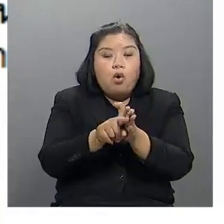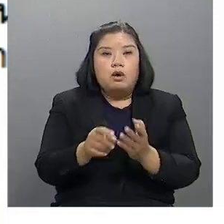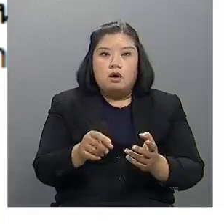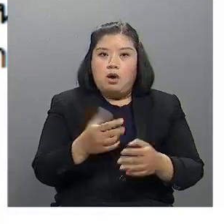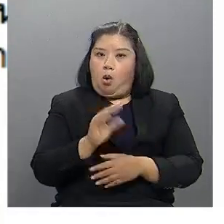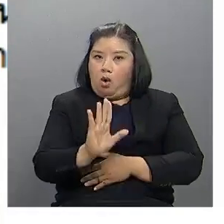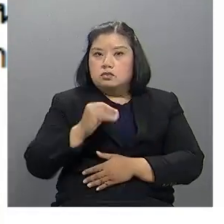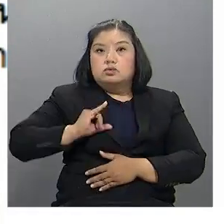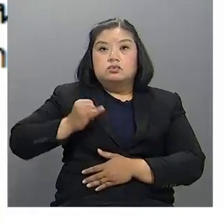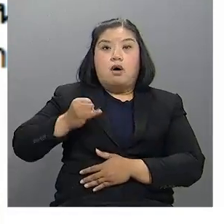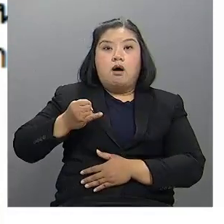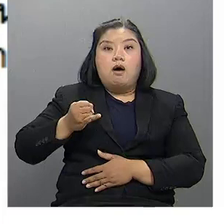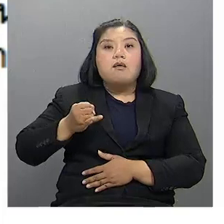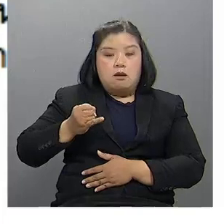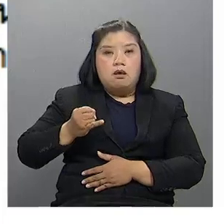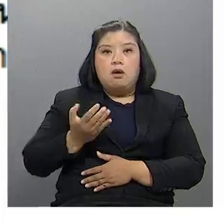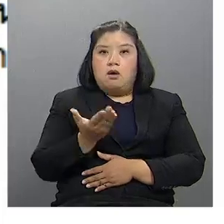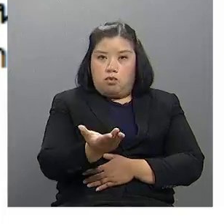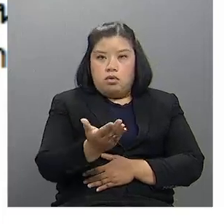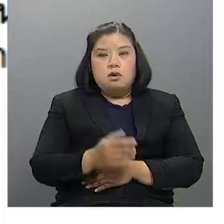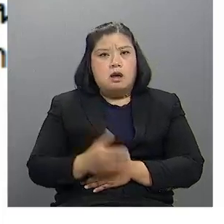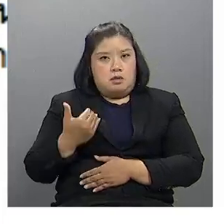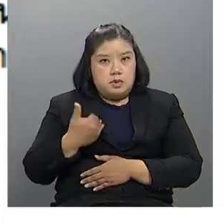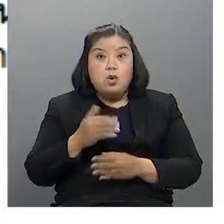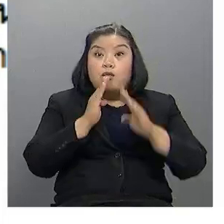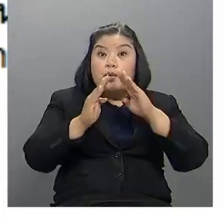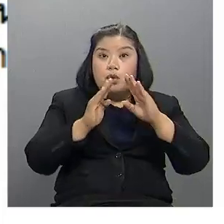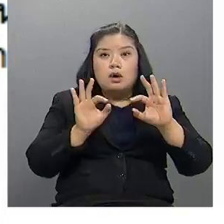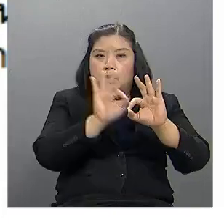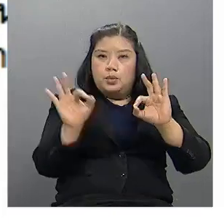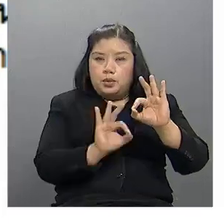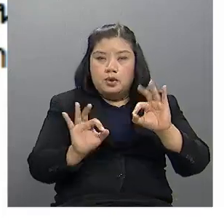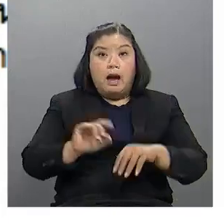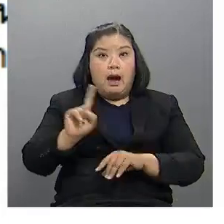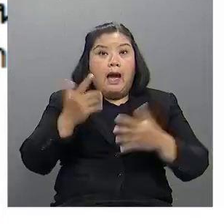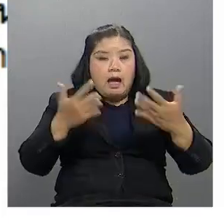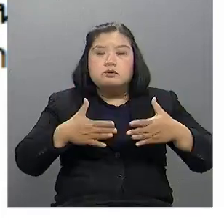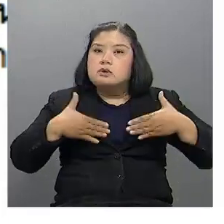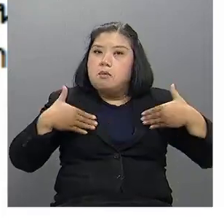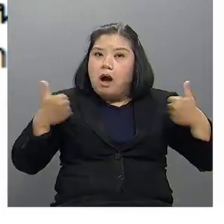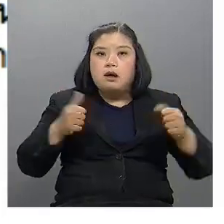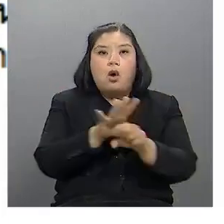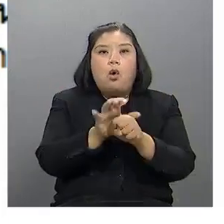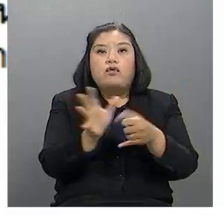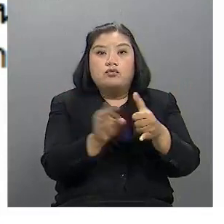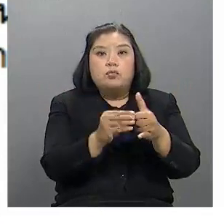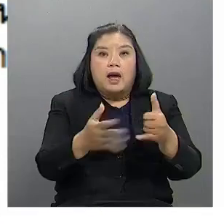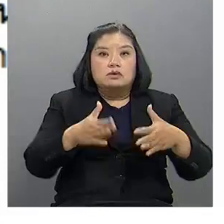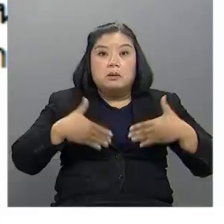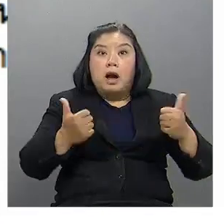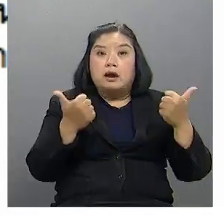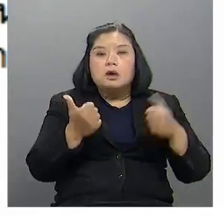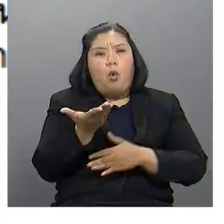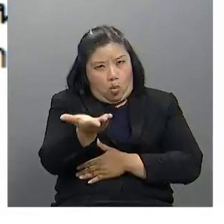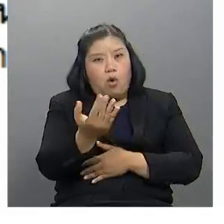จุฬาฯโพสต์ Facebookเชิญชวนผู้ที่หายป่วยจากโคอิชิ 9ให้ร่วมบริจาคพลาสม่าโดย